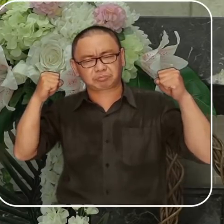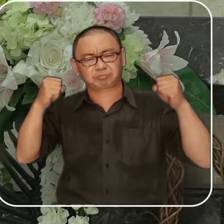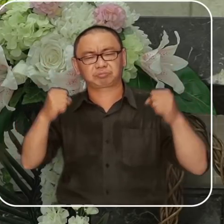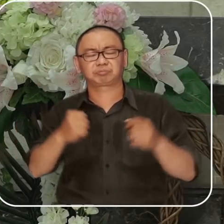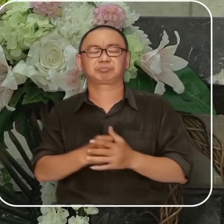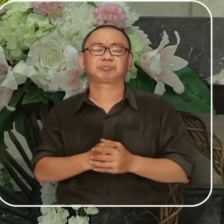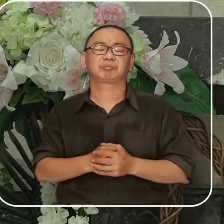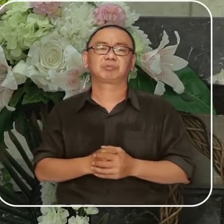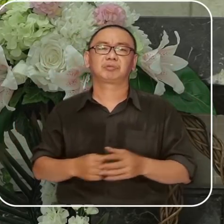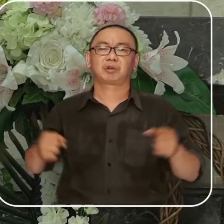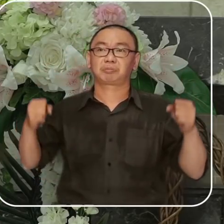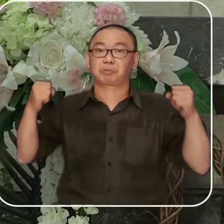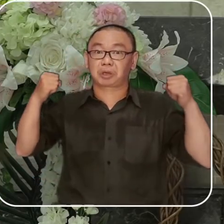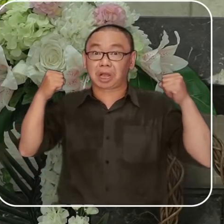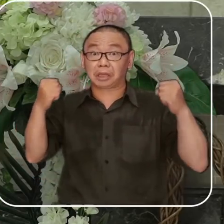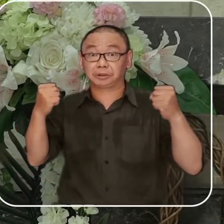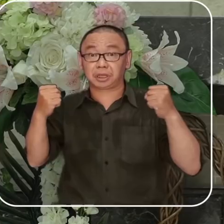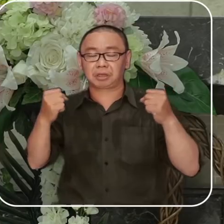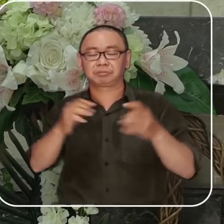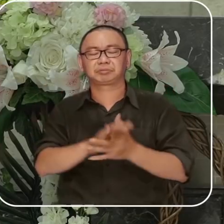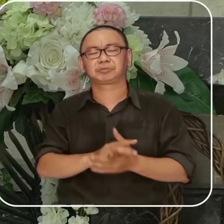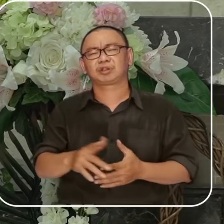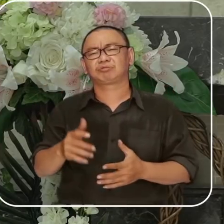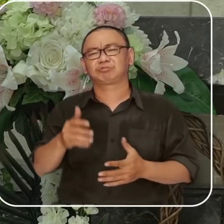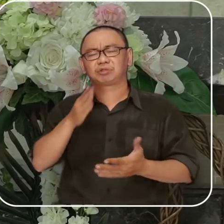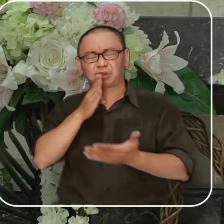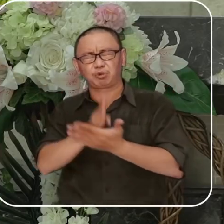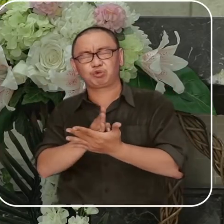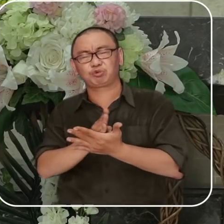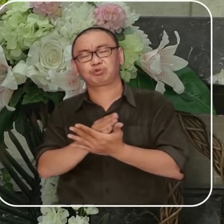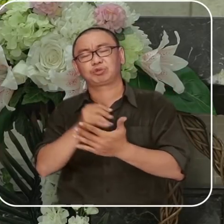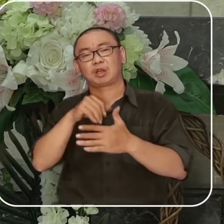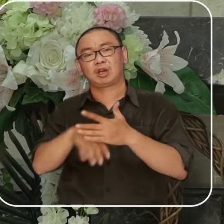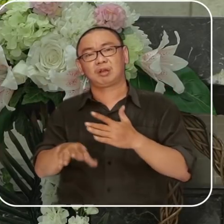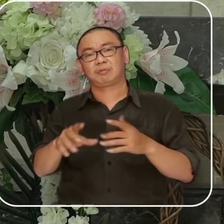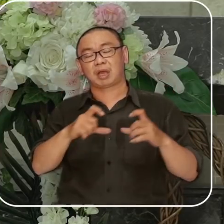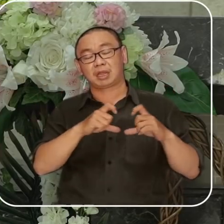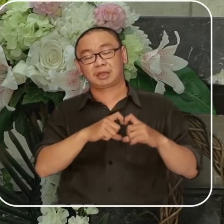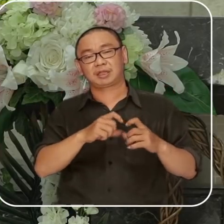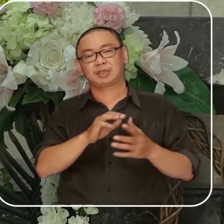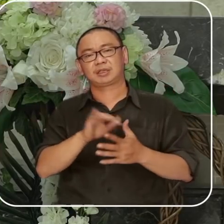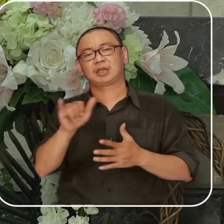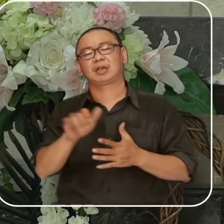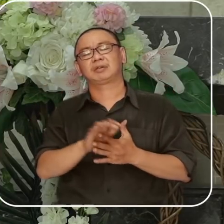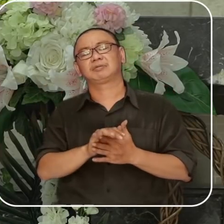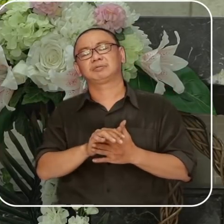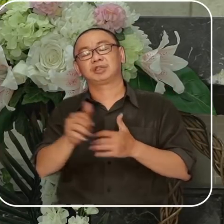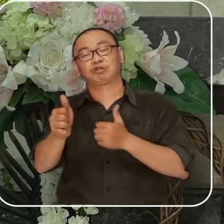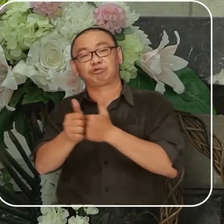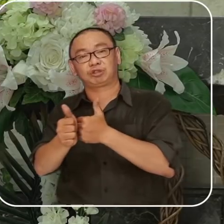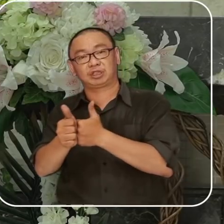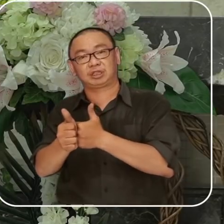Yang kuat. Yang perkasa. Yang teguh. Di dalam hati yang